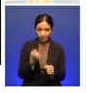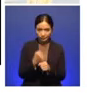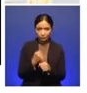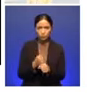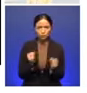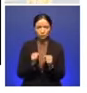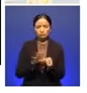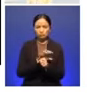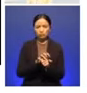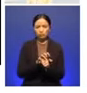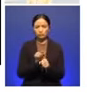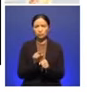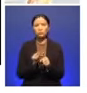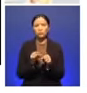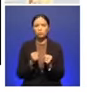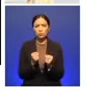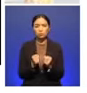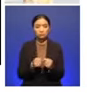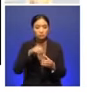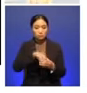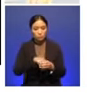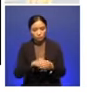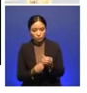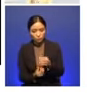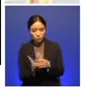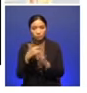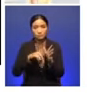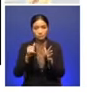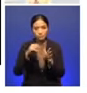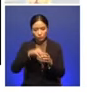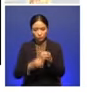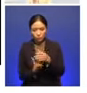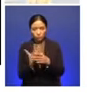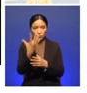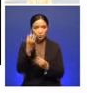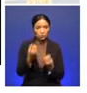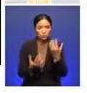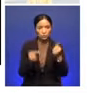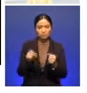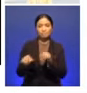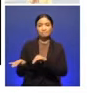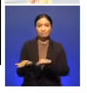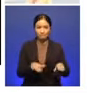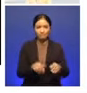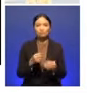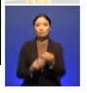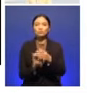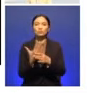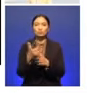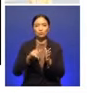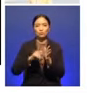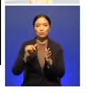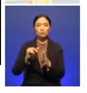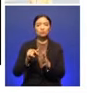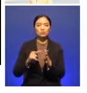กลัวเรื่องโควิดการที่เราให้เขาปลูกต้นไม้ปลูกสมุนไพรเนี่ยมันทำให้เรือนจำเนี่ยมีความพร้อมที่จะปลูกฟ้าทลายโจรม